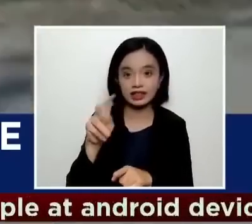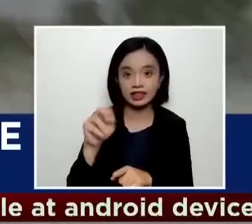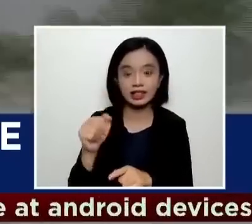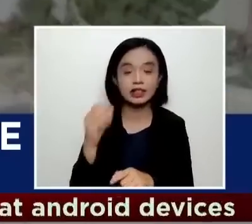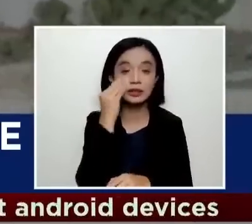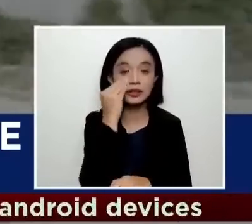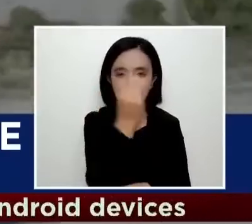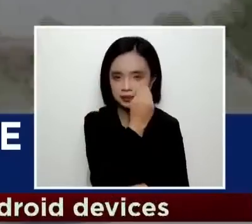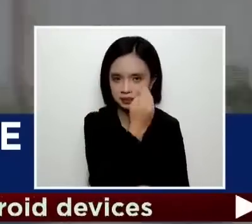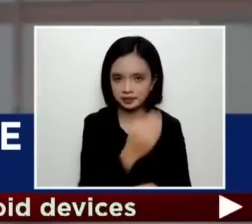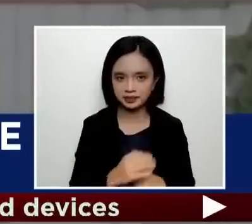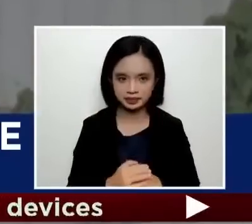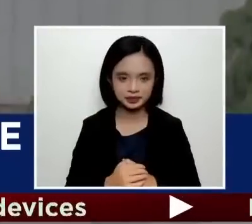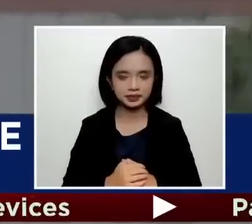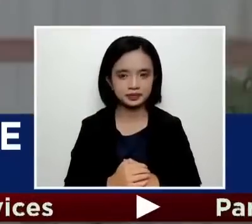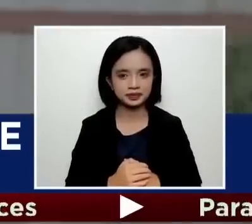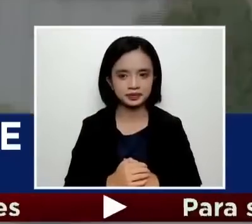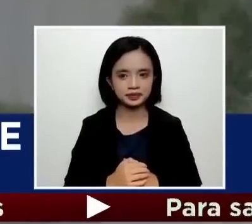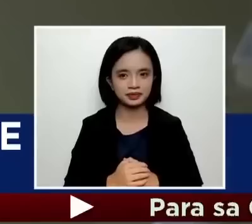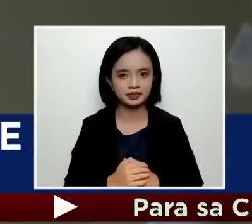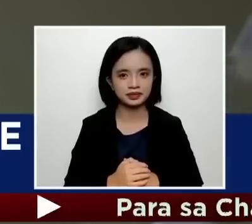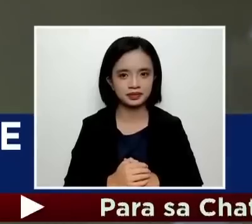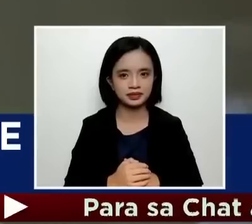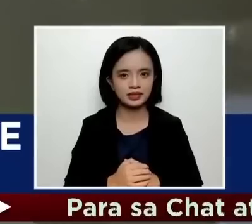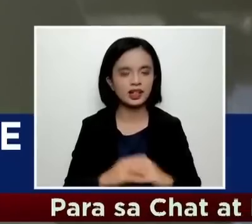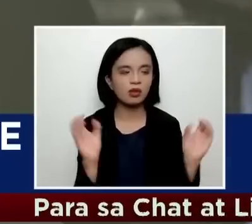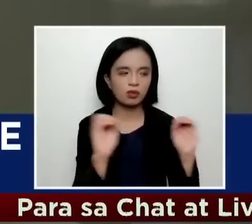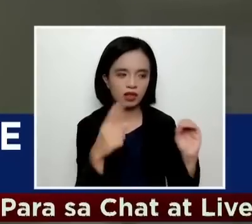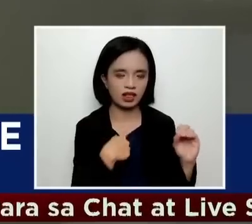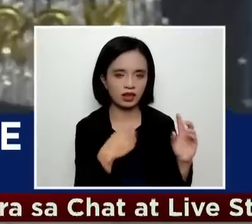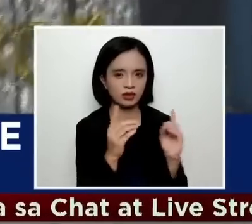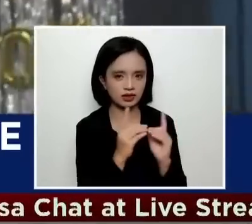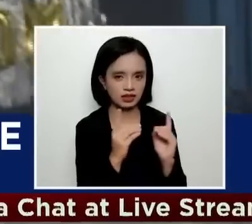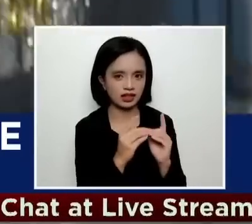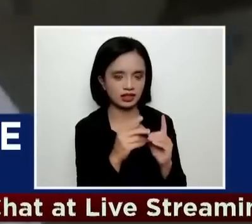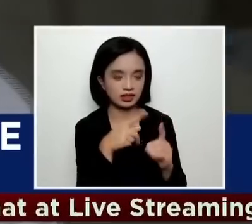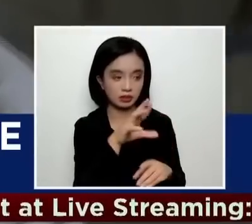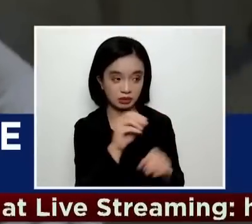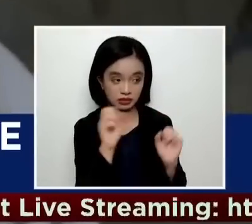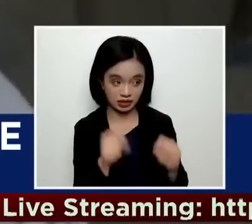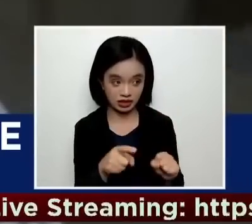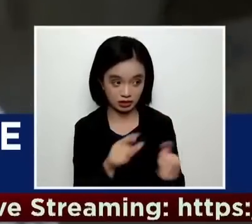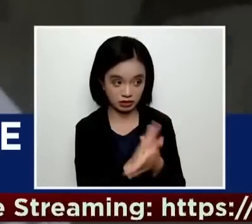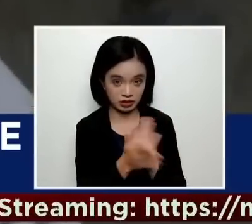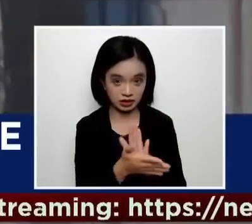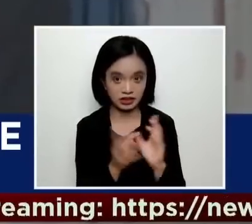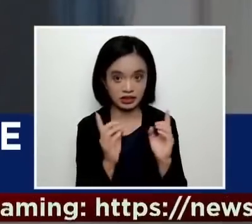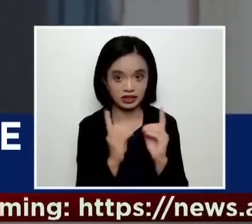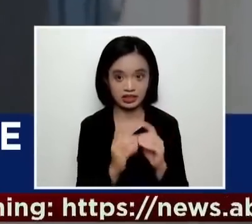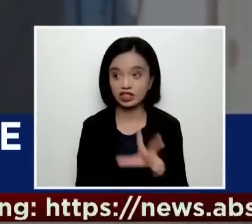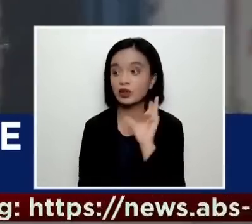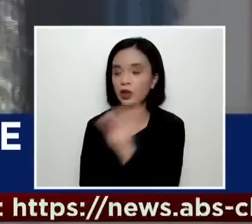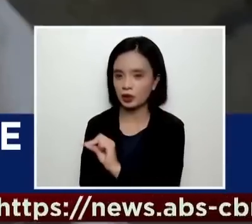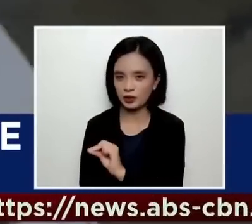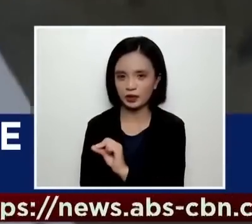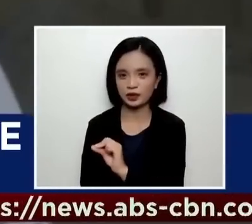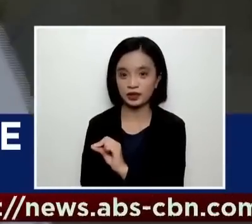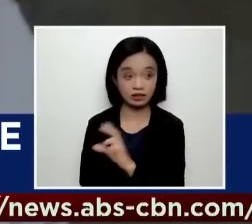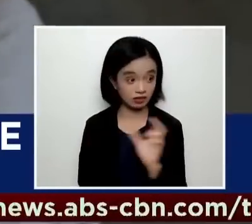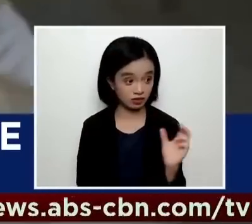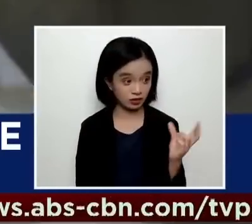flowers. Wala akong date sa prom. Hindi ba? No. Yeah,